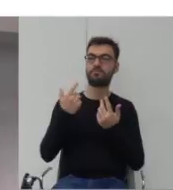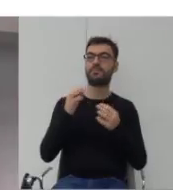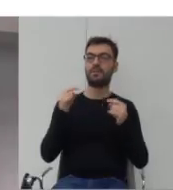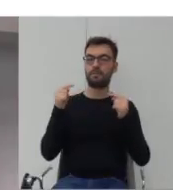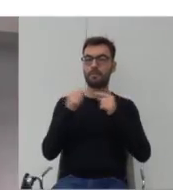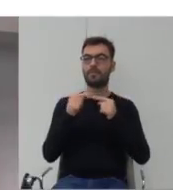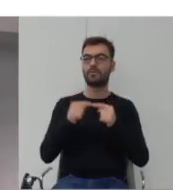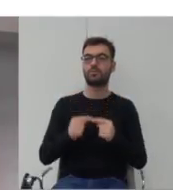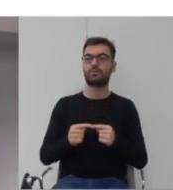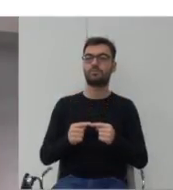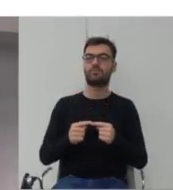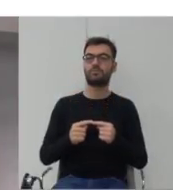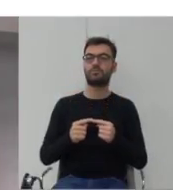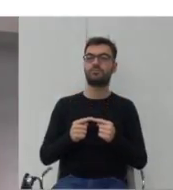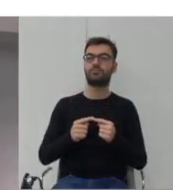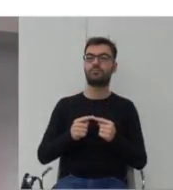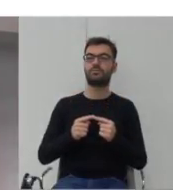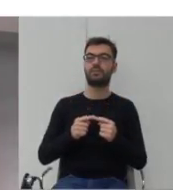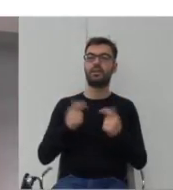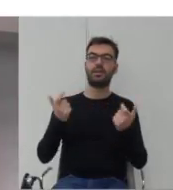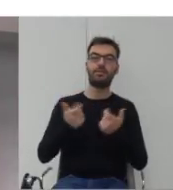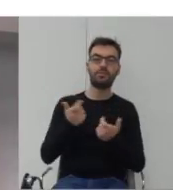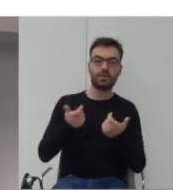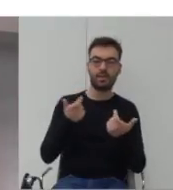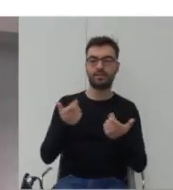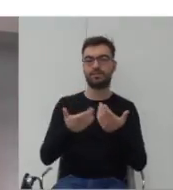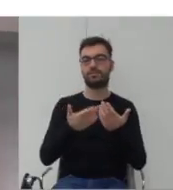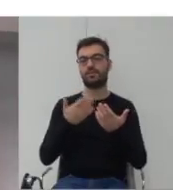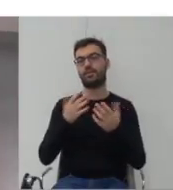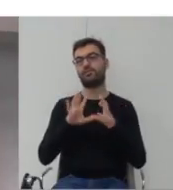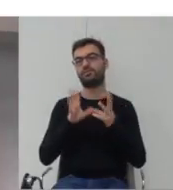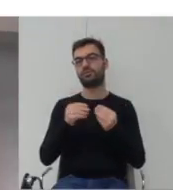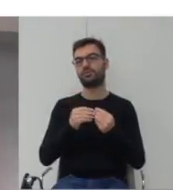na te groźby czy te